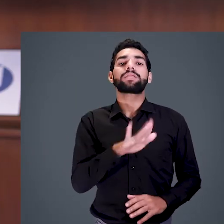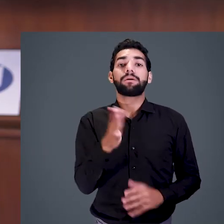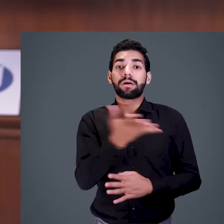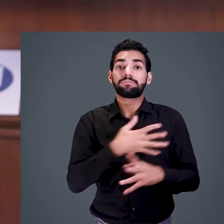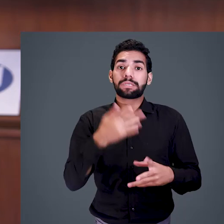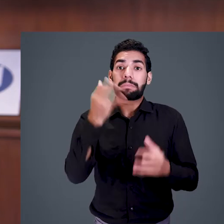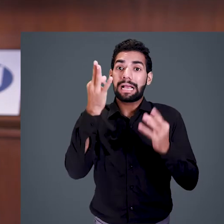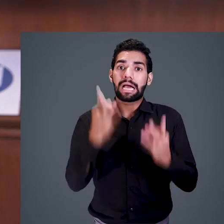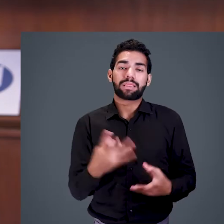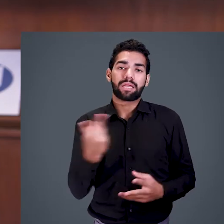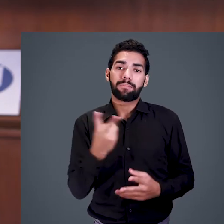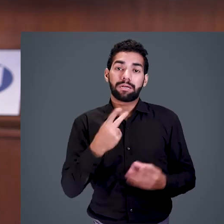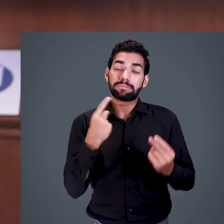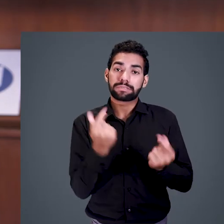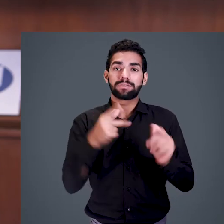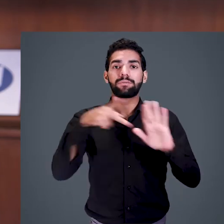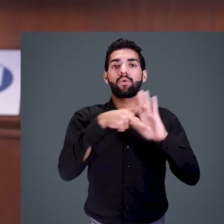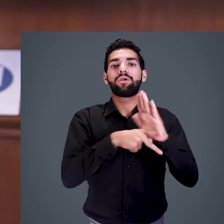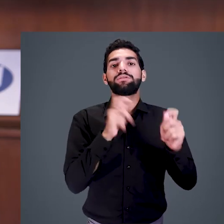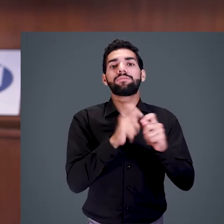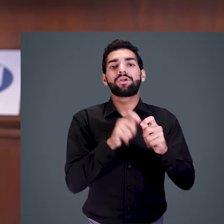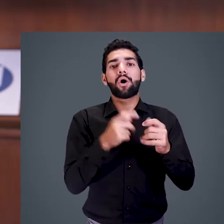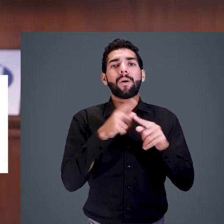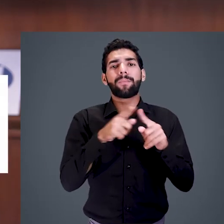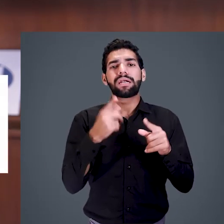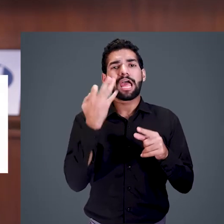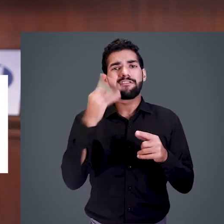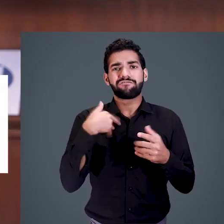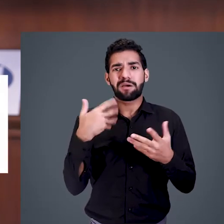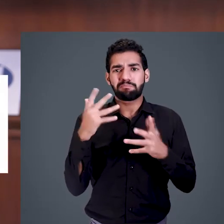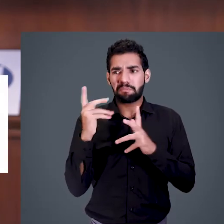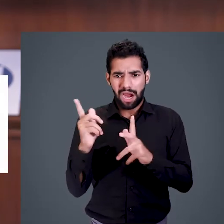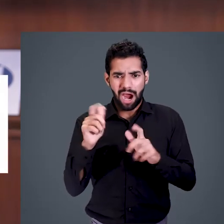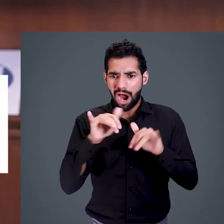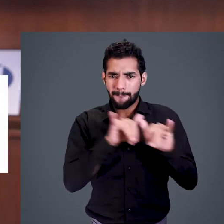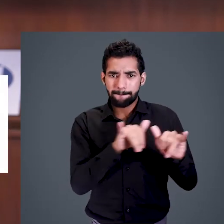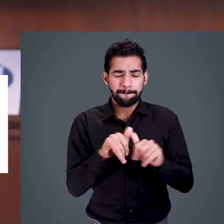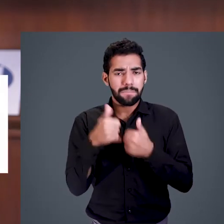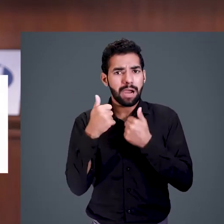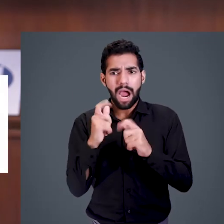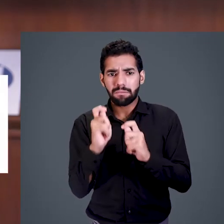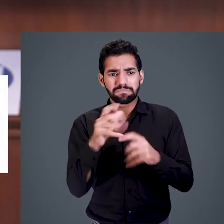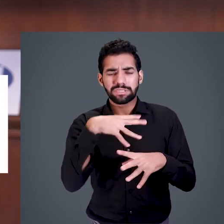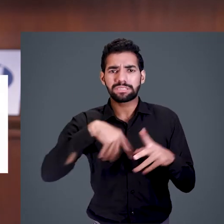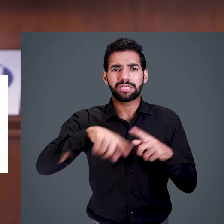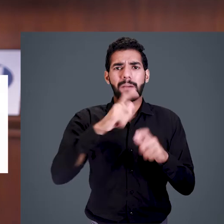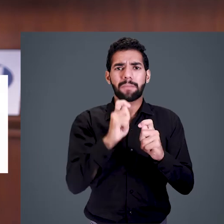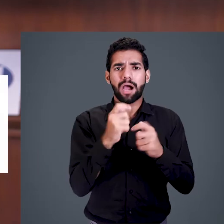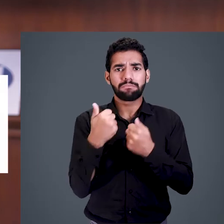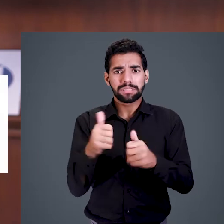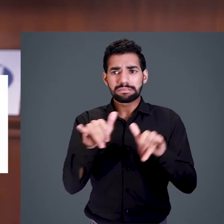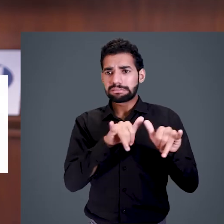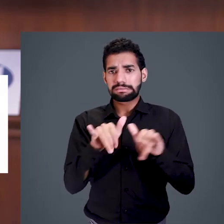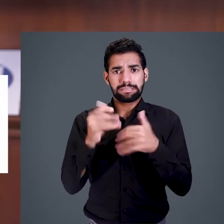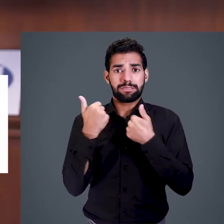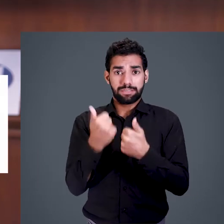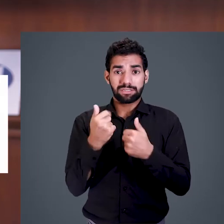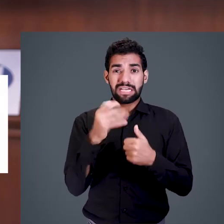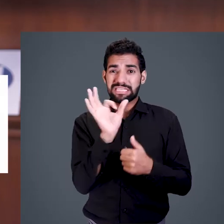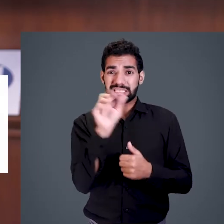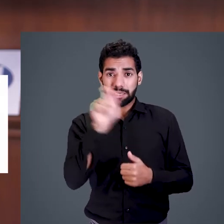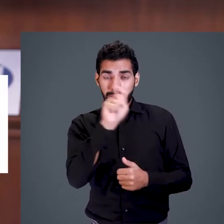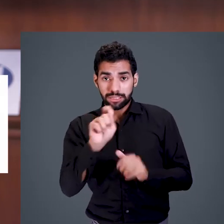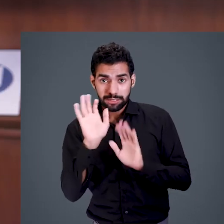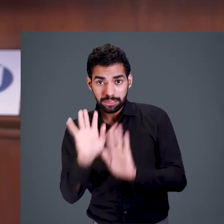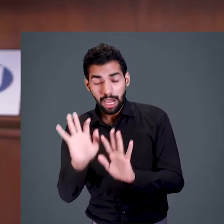کہ ہمیں کچھ پالیسی انٹرونشن کرنے کی ضرورت ہے. لیکن آئی تھنک اگر آپ کی ویل فنکشننگ اکانومی ہے، اگر وہی ہم جو